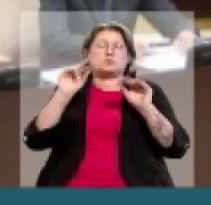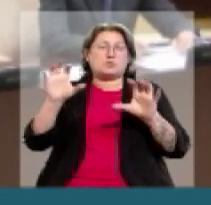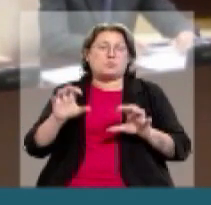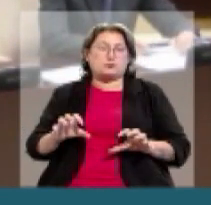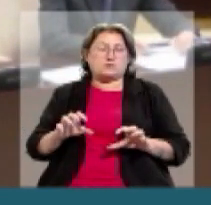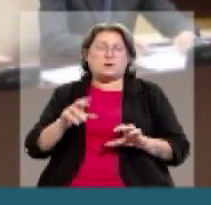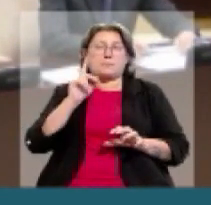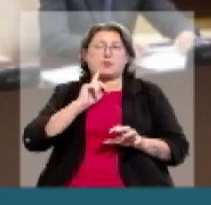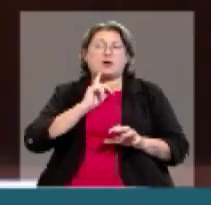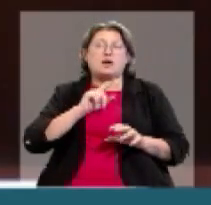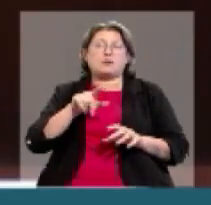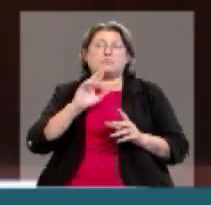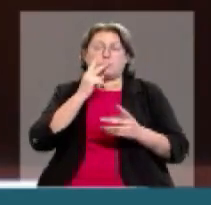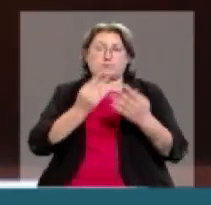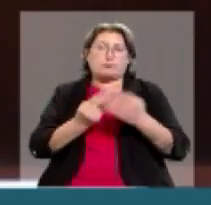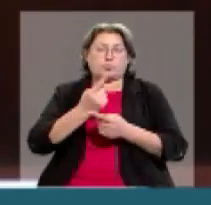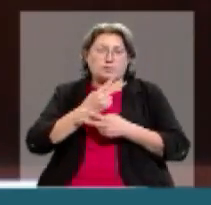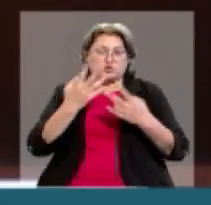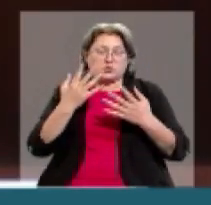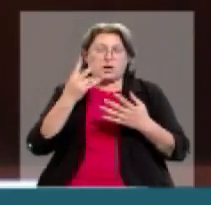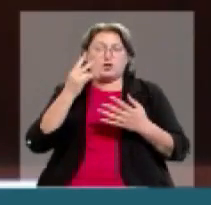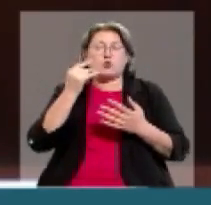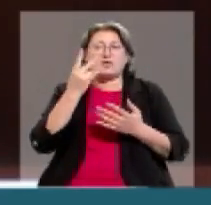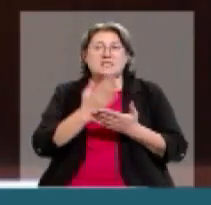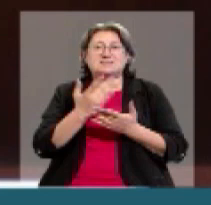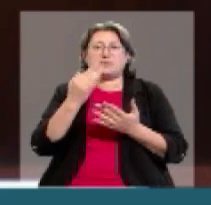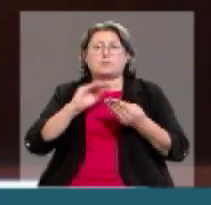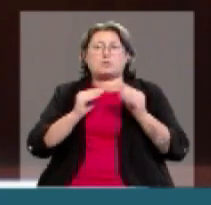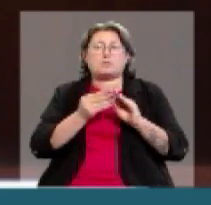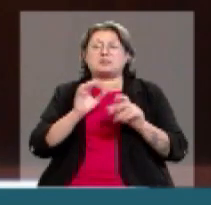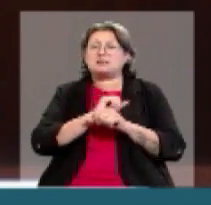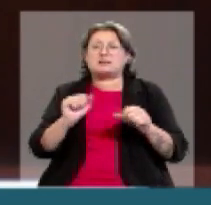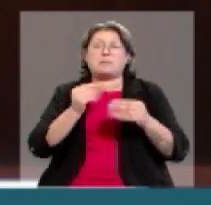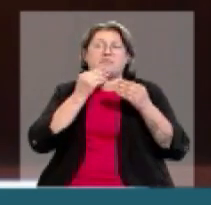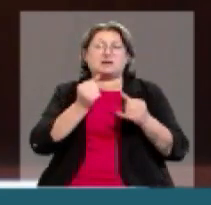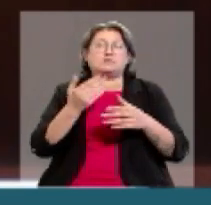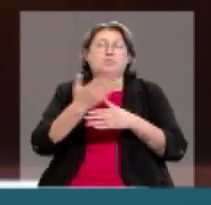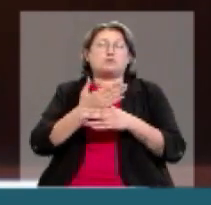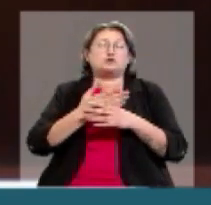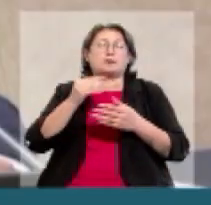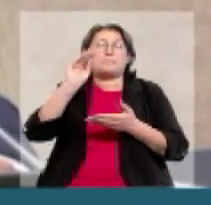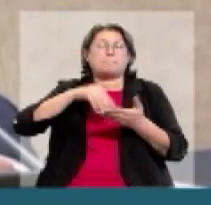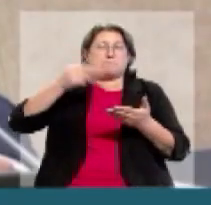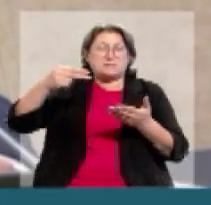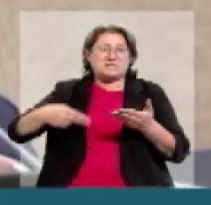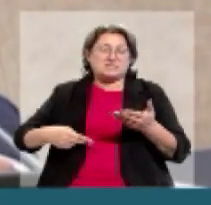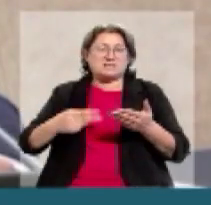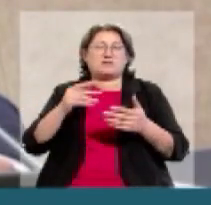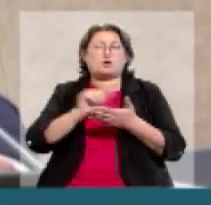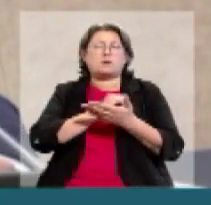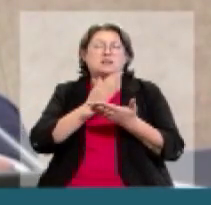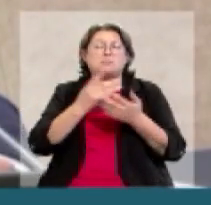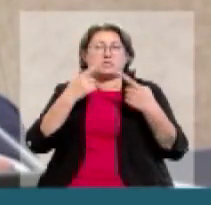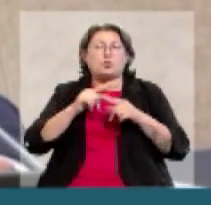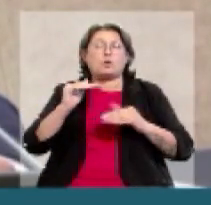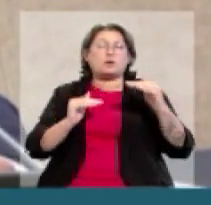законом, пока она не станет публичной. Однако есть несколько проблем, на которые нельзя повлиять с помощью петиции. В документе также есть